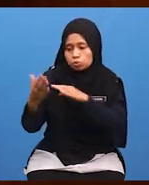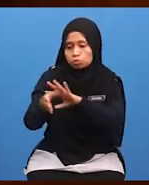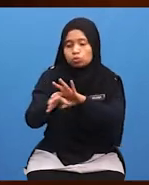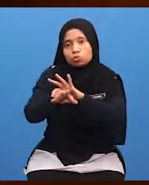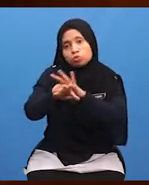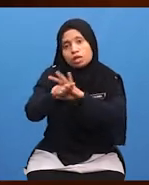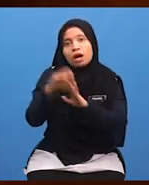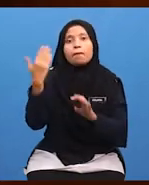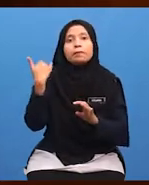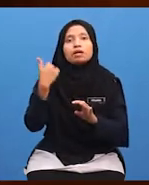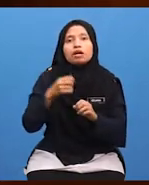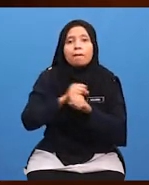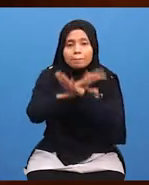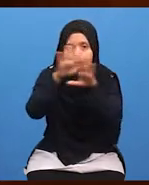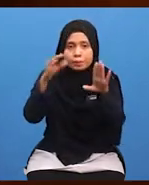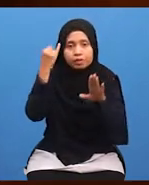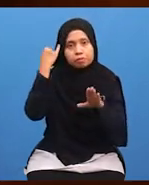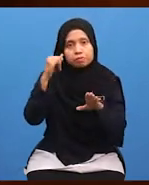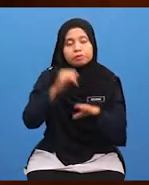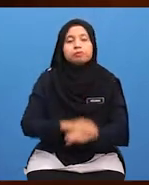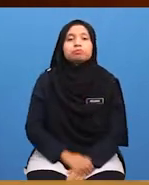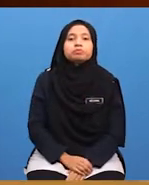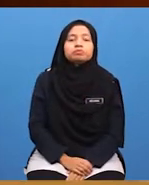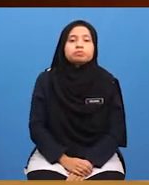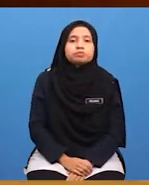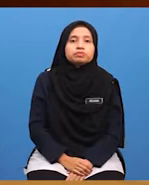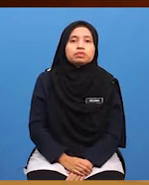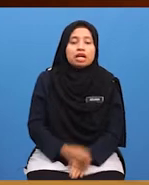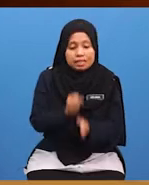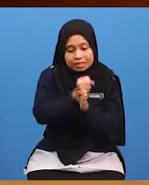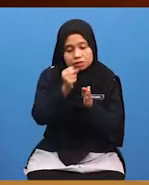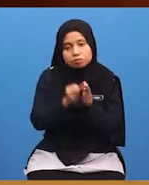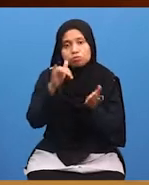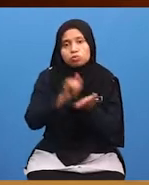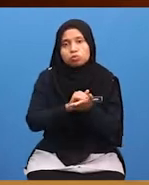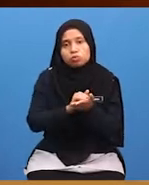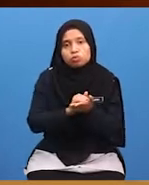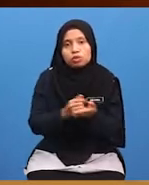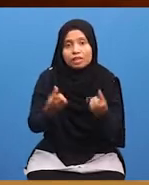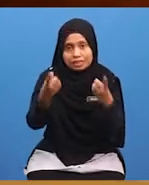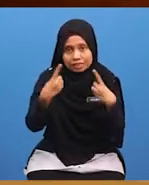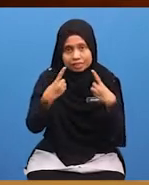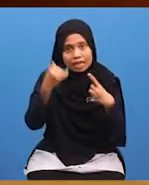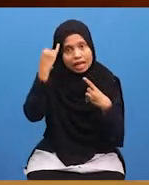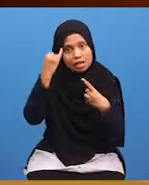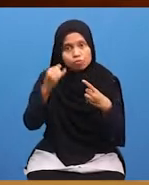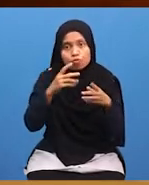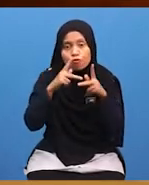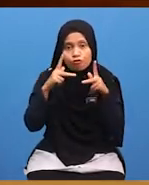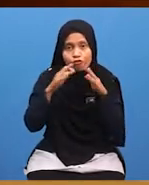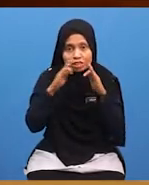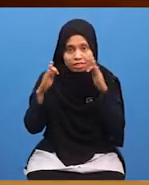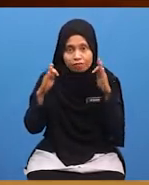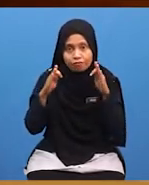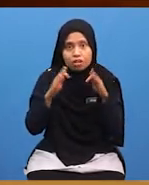belakang kepada perkembangan ilmu pengetahuan. Di samping itu, kemunculan ilmu falsafah juga